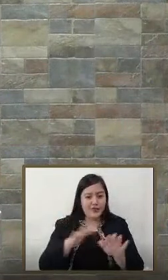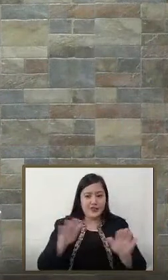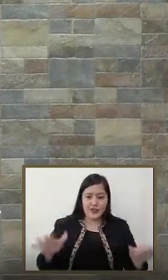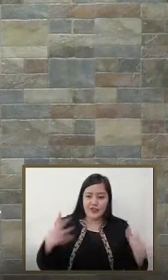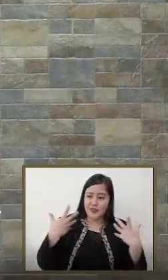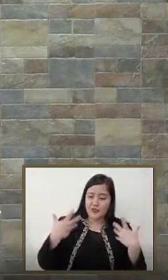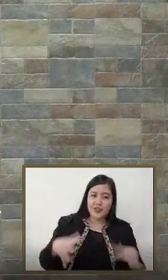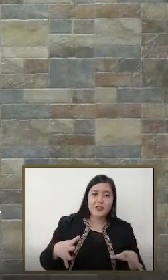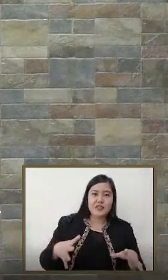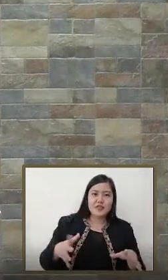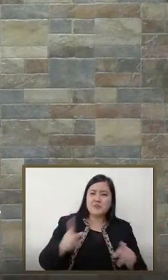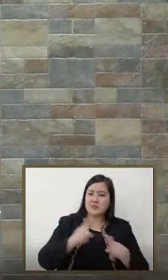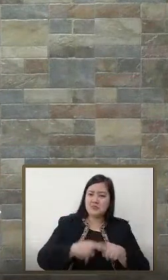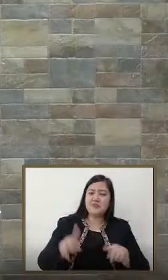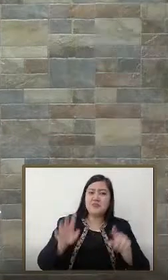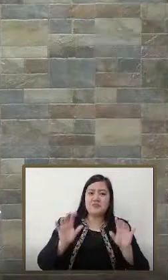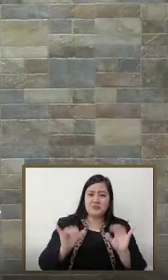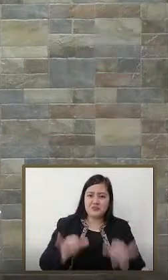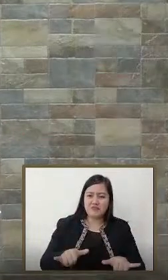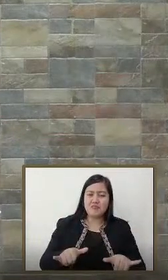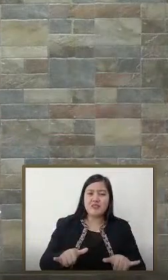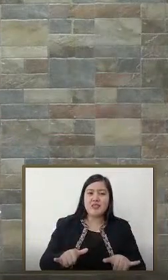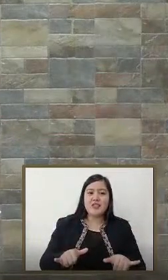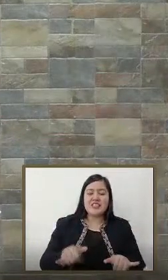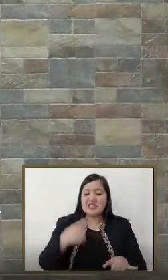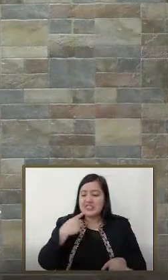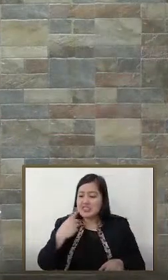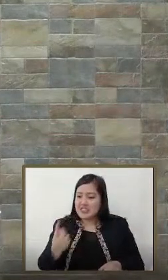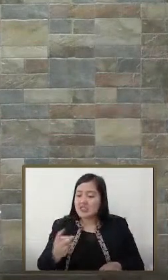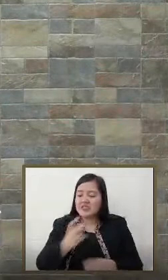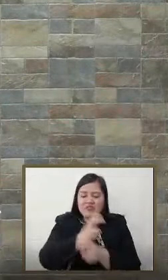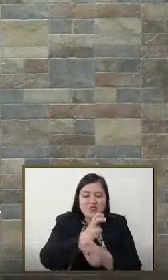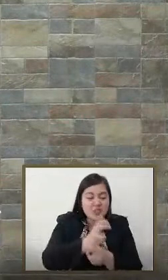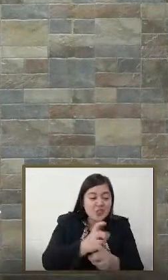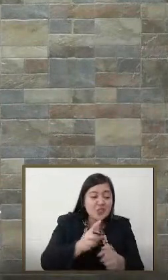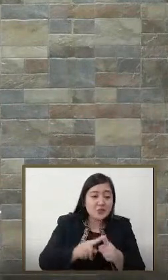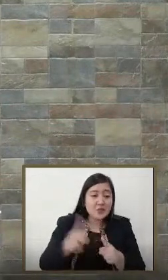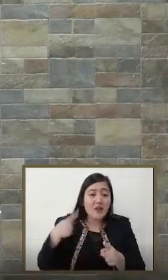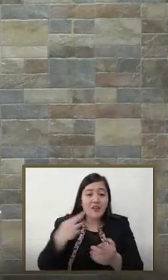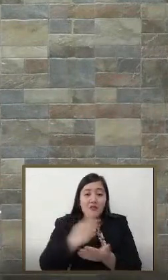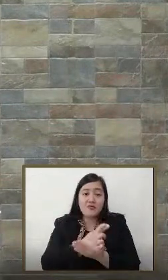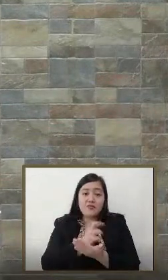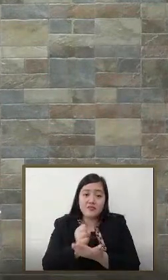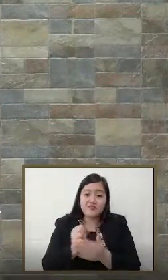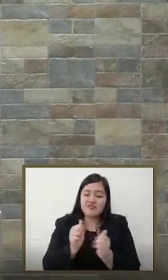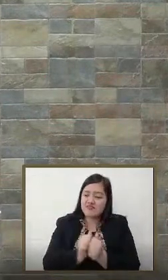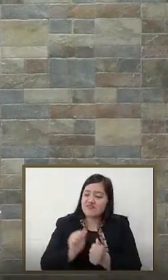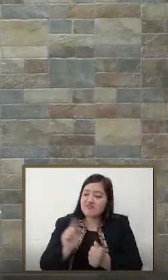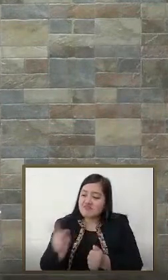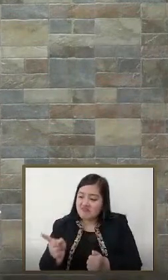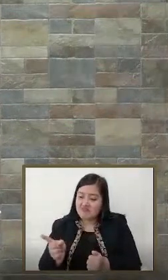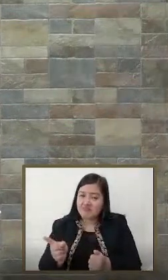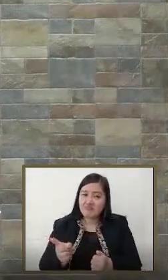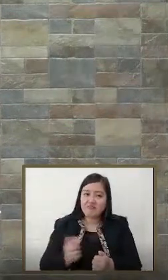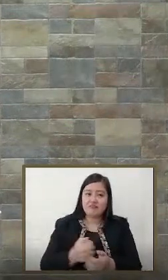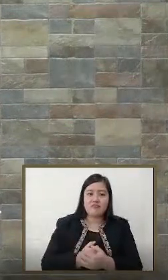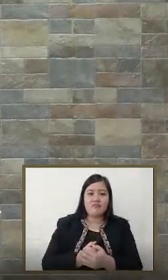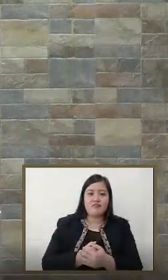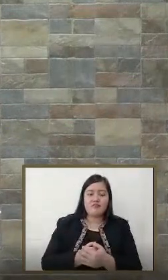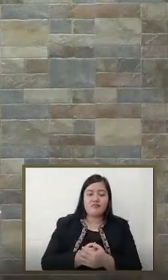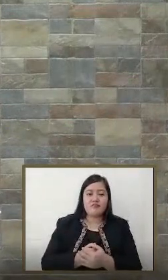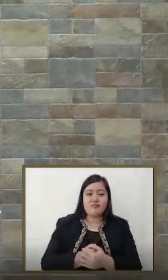ay mahirap magpakisamahan sa isa't isa. The same thing, kapatid, sa atin dito ngayon. Kung may asawa o